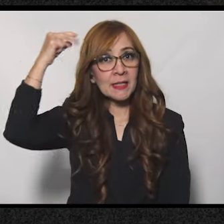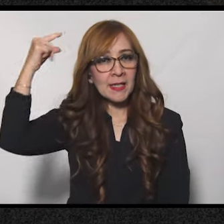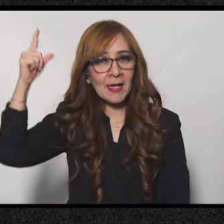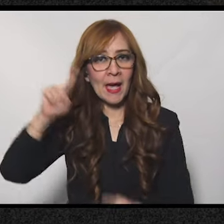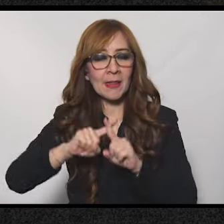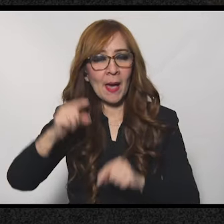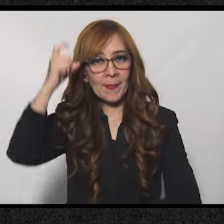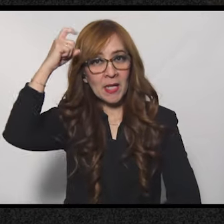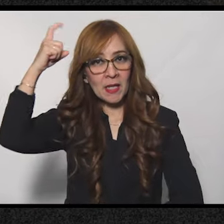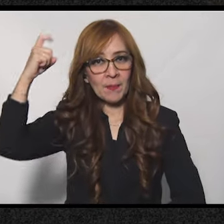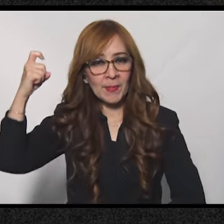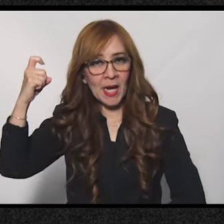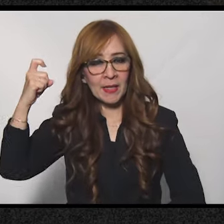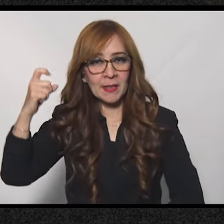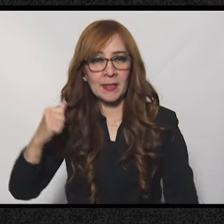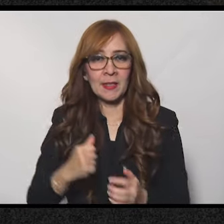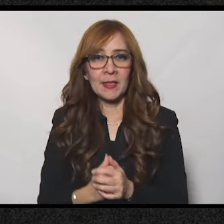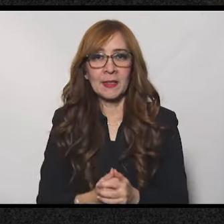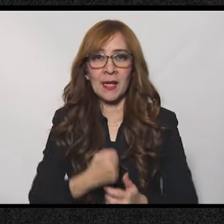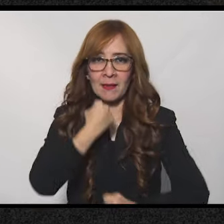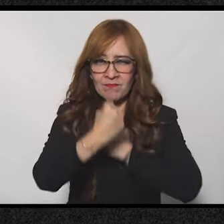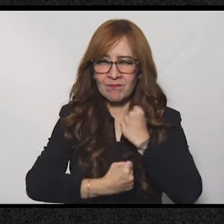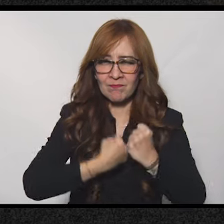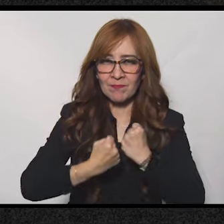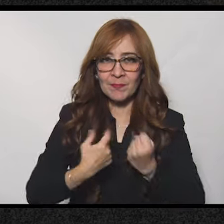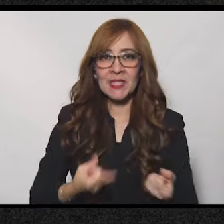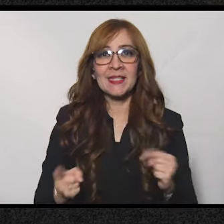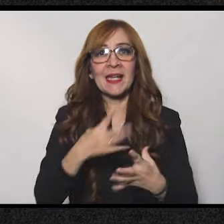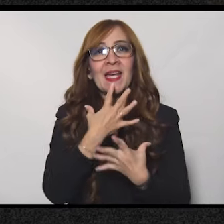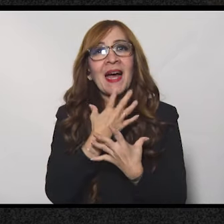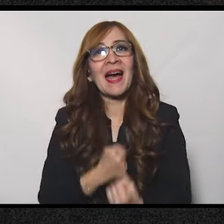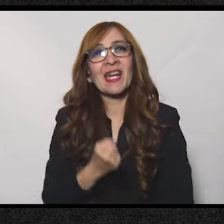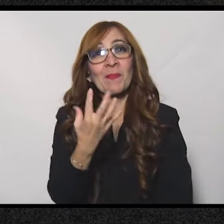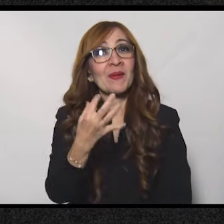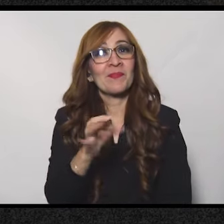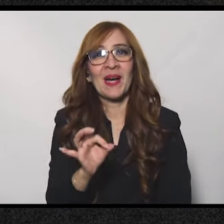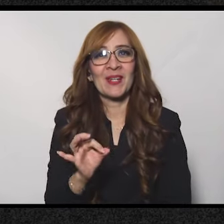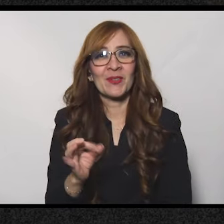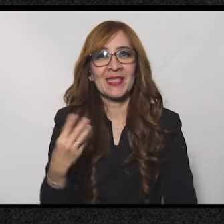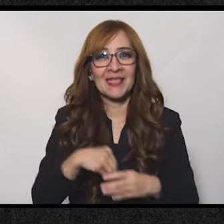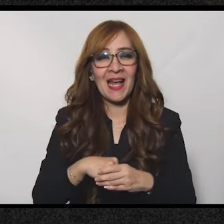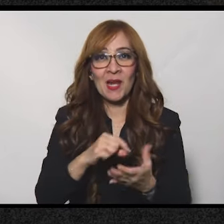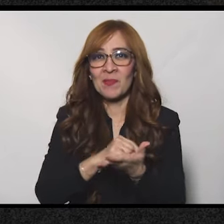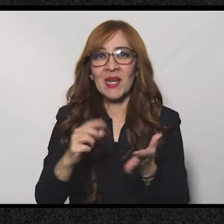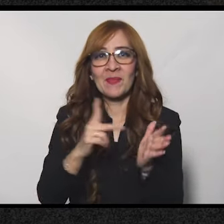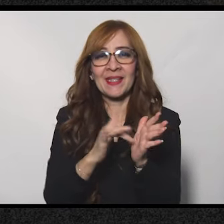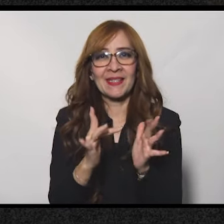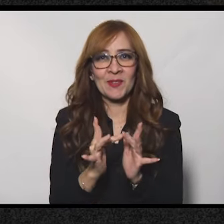disertai sebuah langkah akan menjadi harapan yang baru dalam kehidupan kita, in Jesus' name.